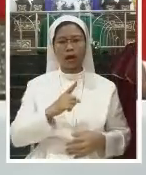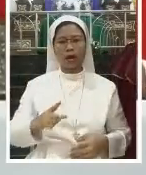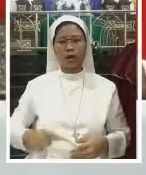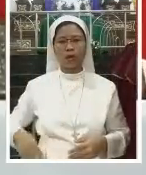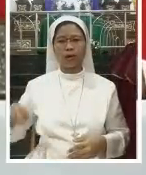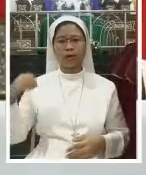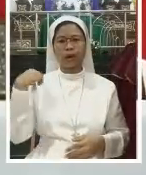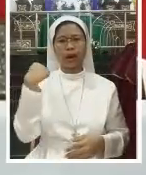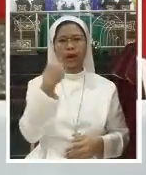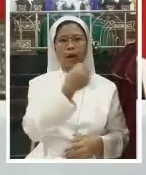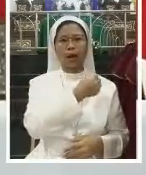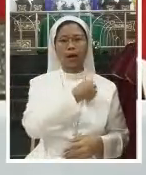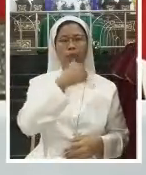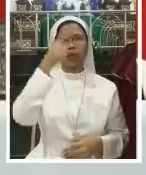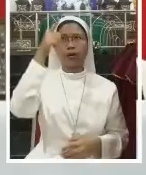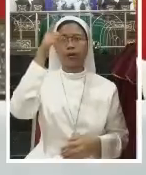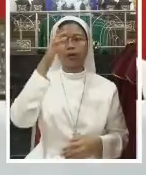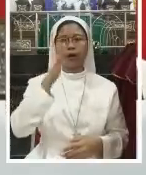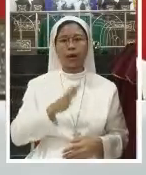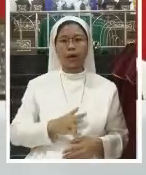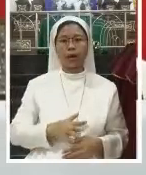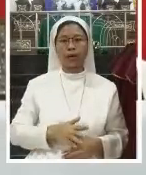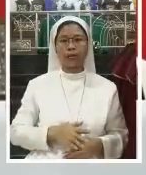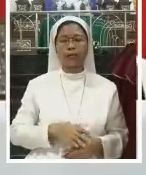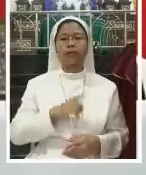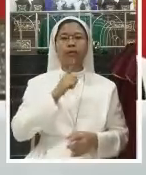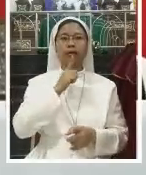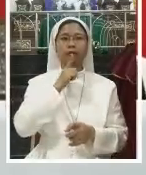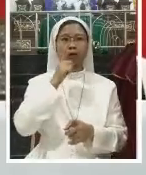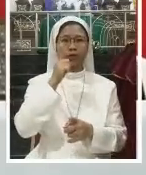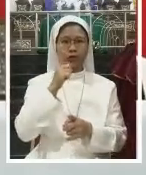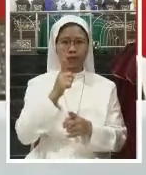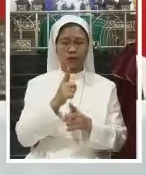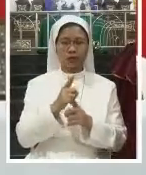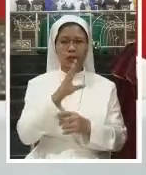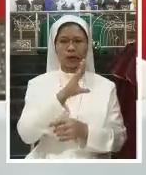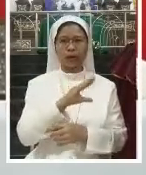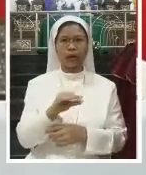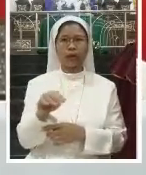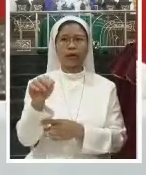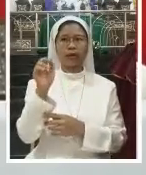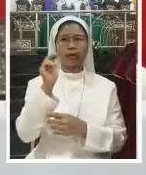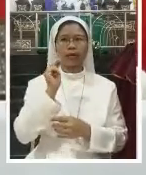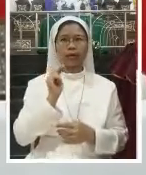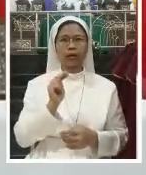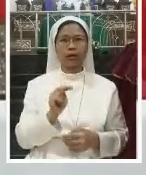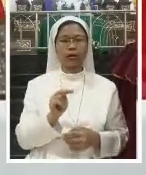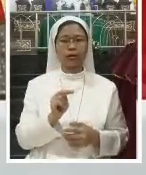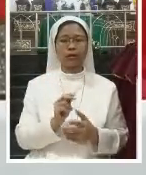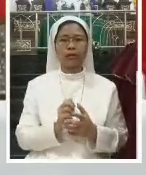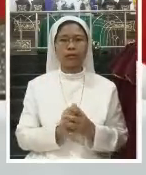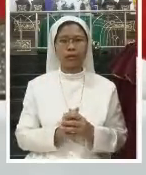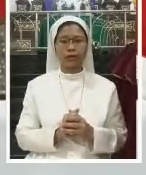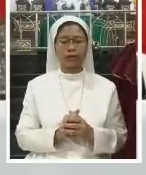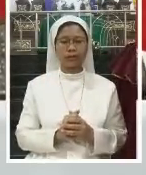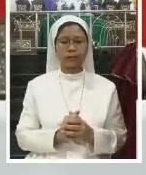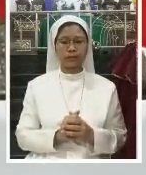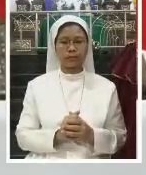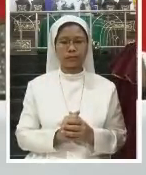sa kagurangan sa tuyang Diyos. Maninigaw asin